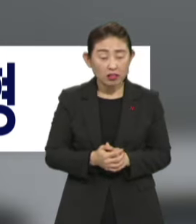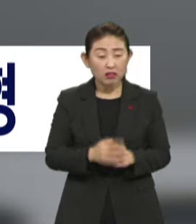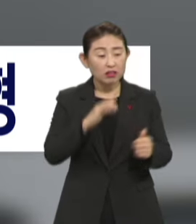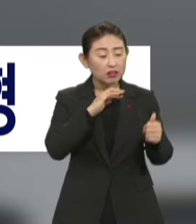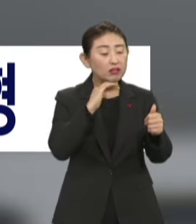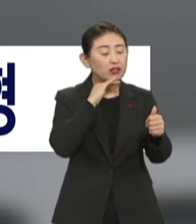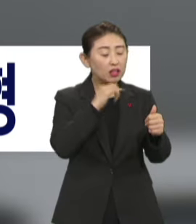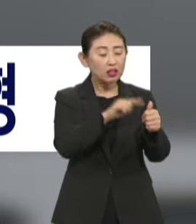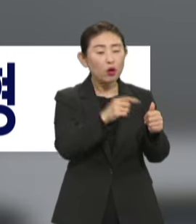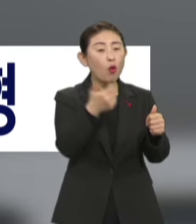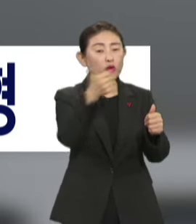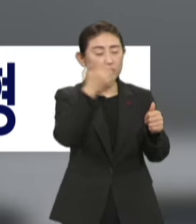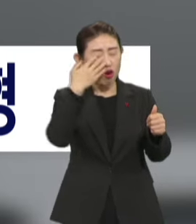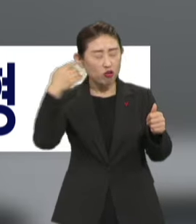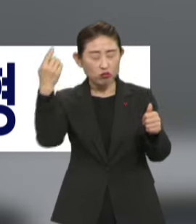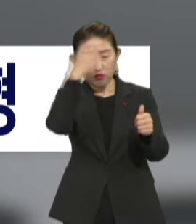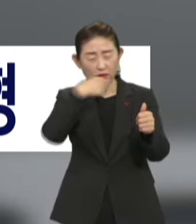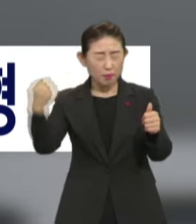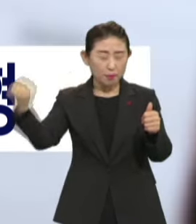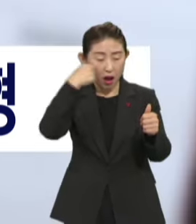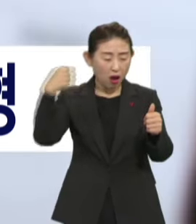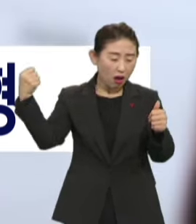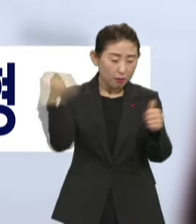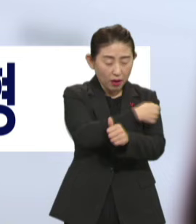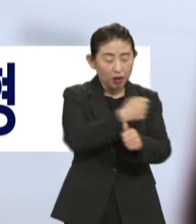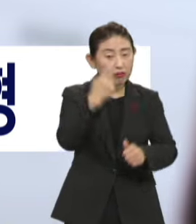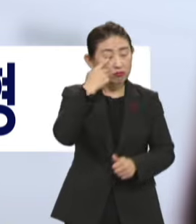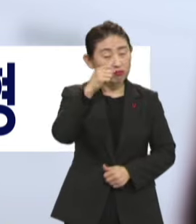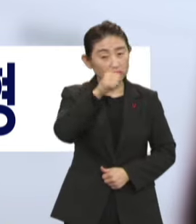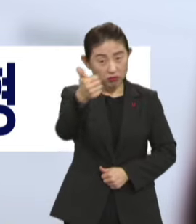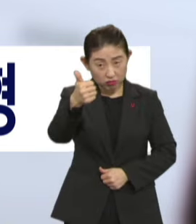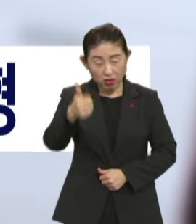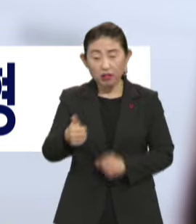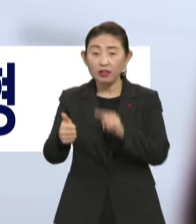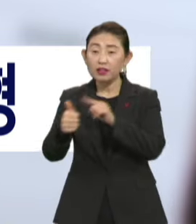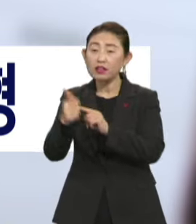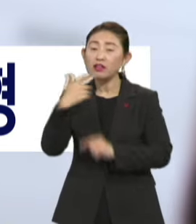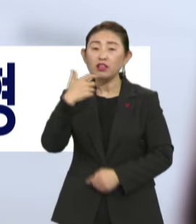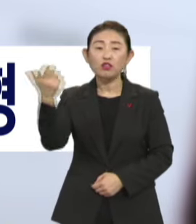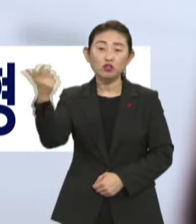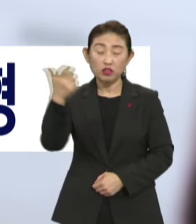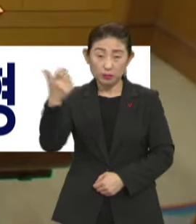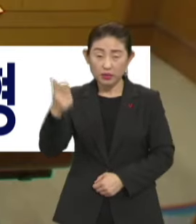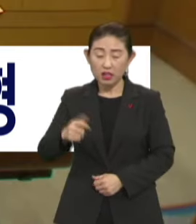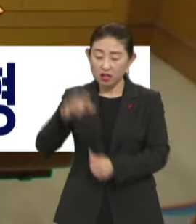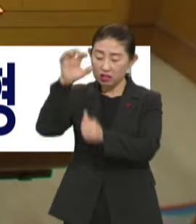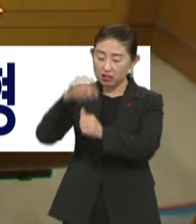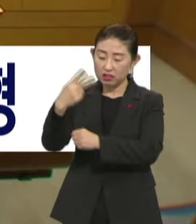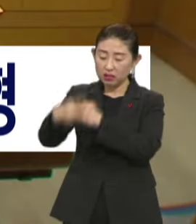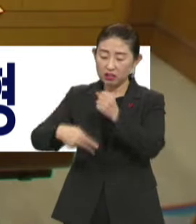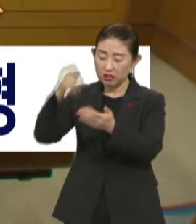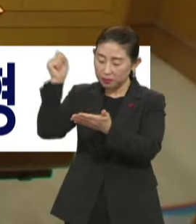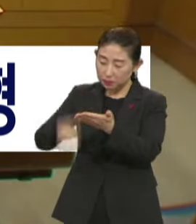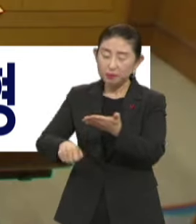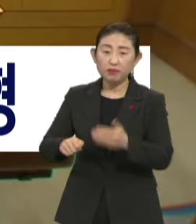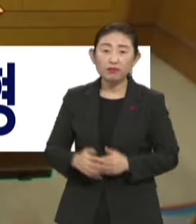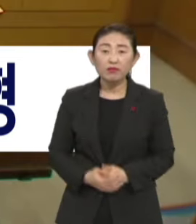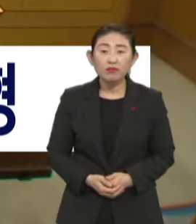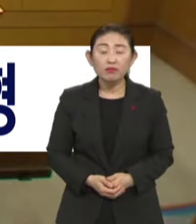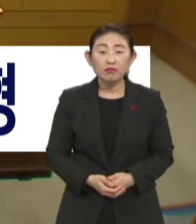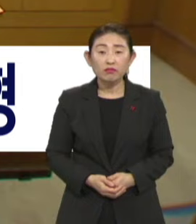50대 번 환자의 얼굴을 때려 실명에 이르게 한 혐의로 재판에 넘겨진 예순살 씨에게 징역 2년을